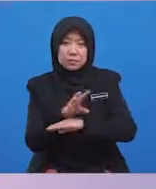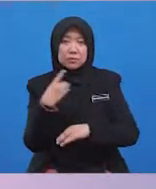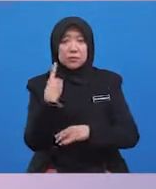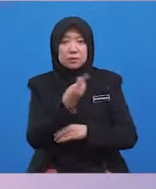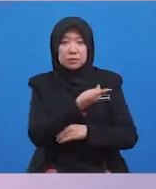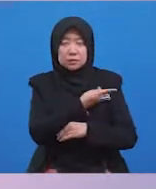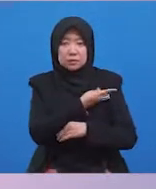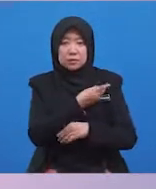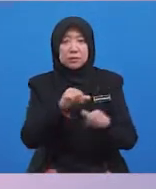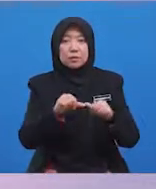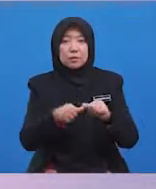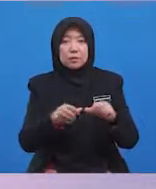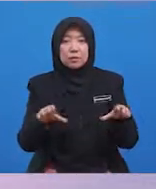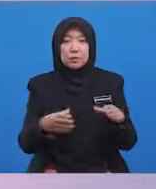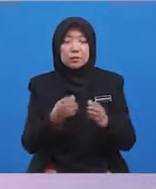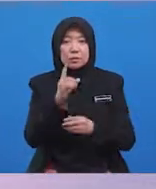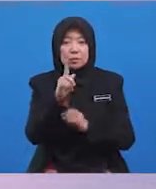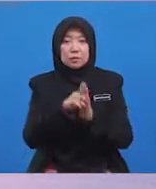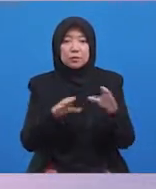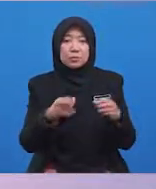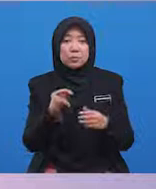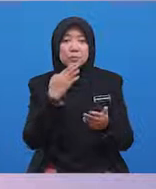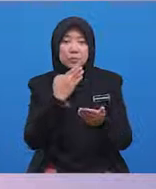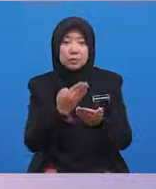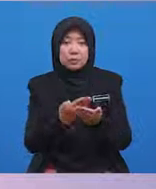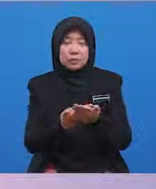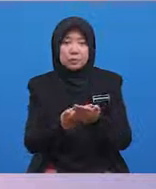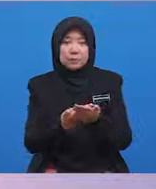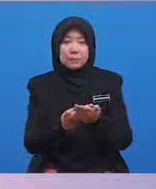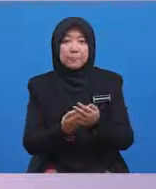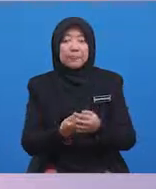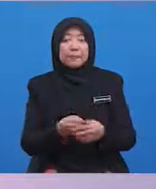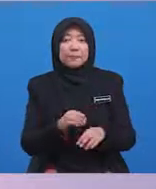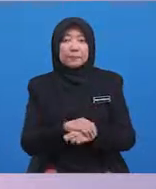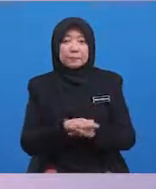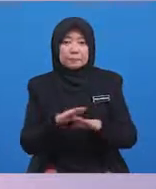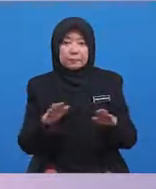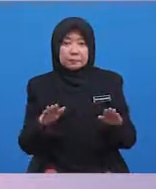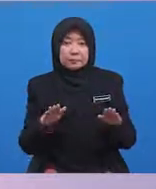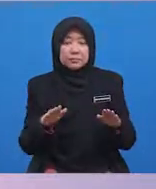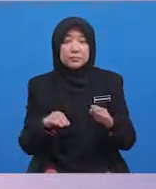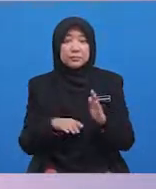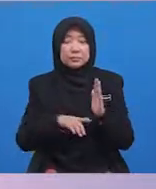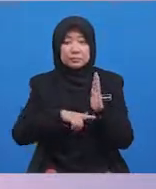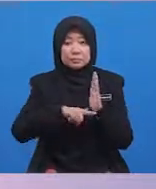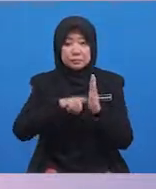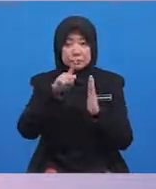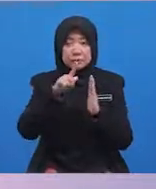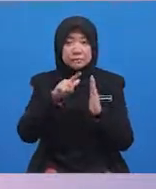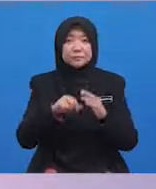agar melakukan sesuatu perbuatan baik haruslah secara berpada-pada dan tidak